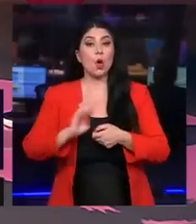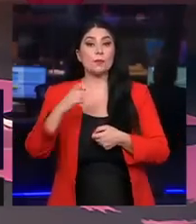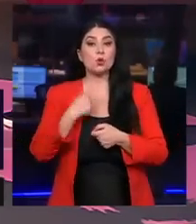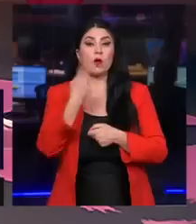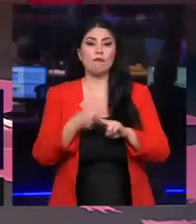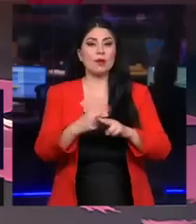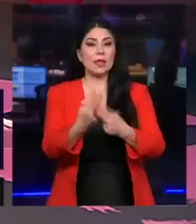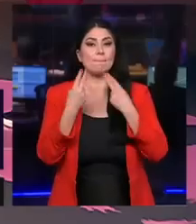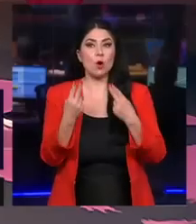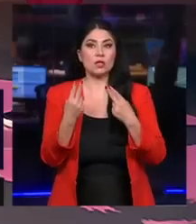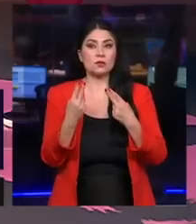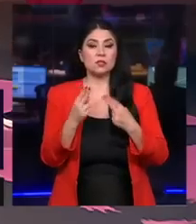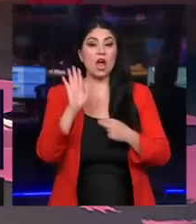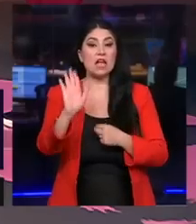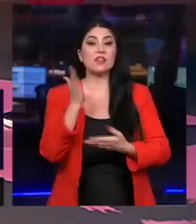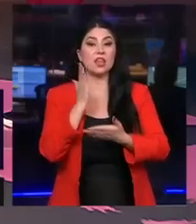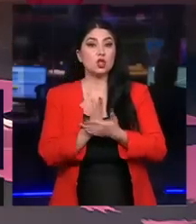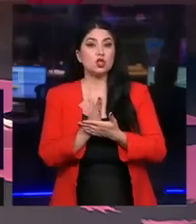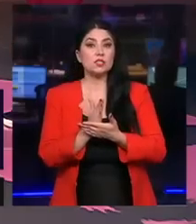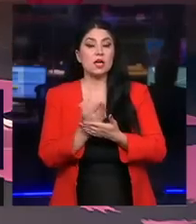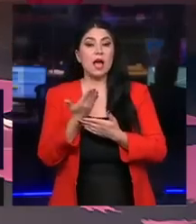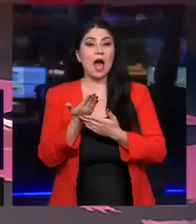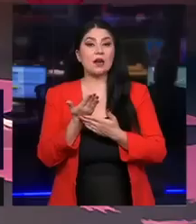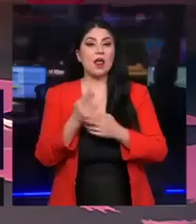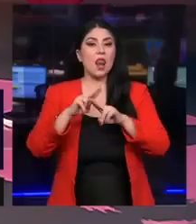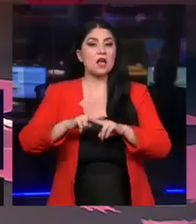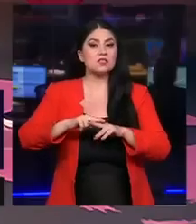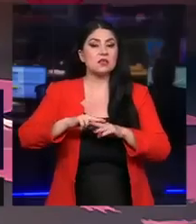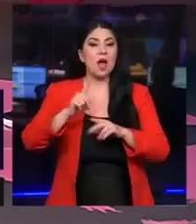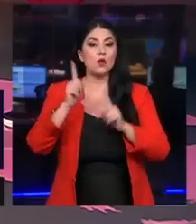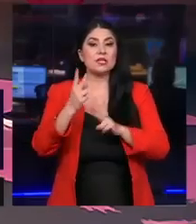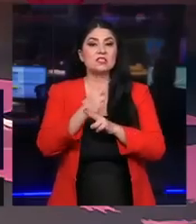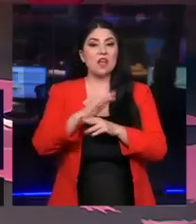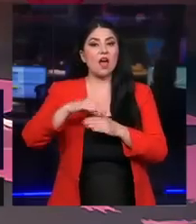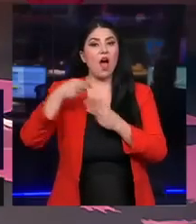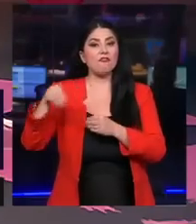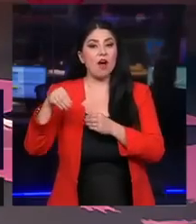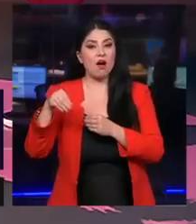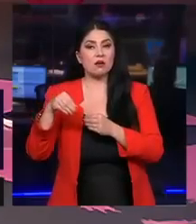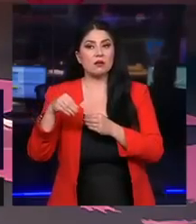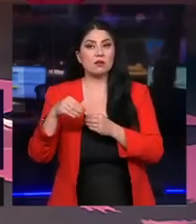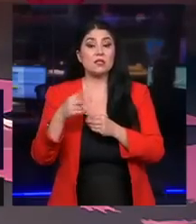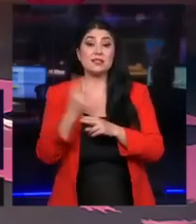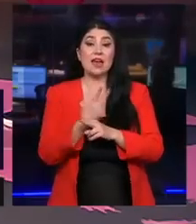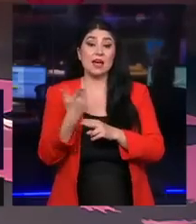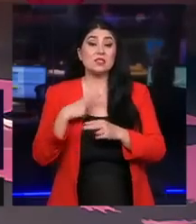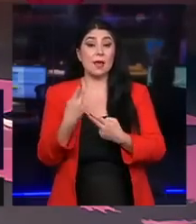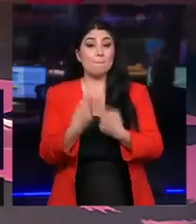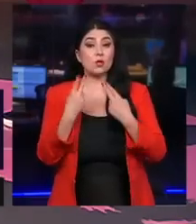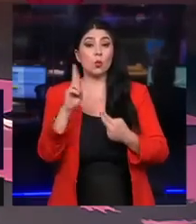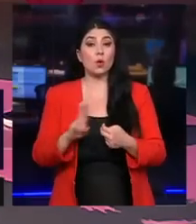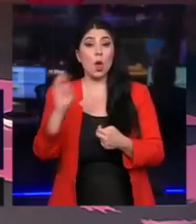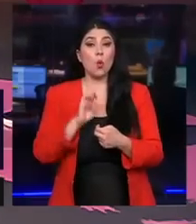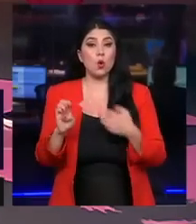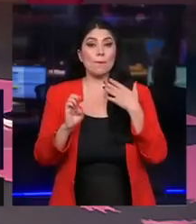este una foarte importantă, iar astfel de decizii care lasă în afară state importante din Uniunea Europeană